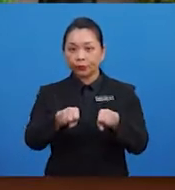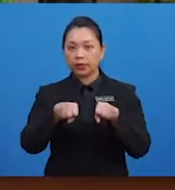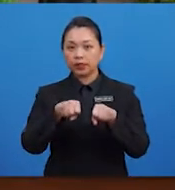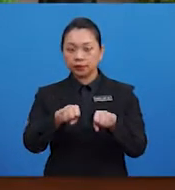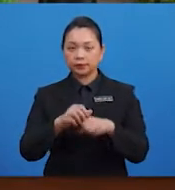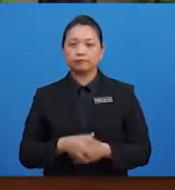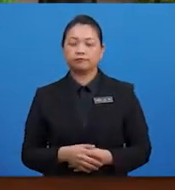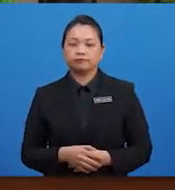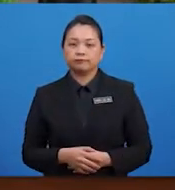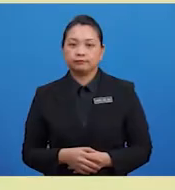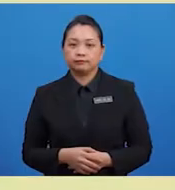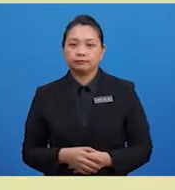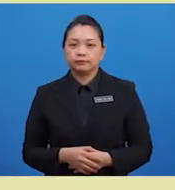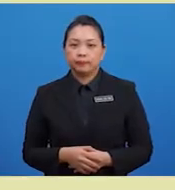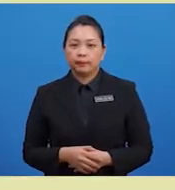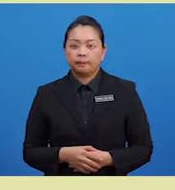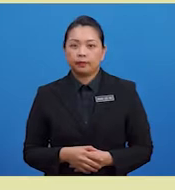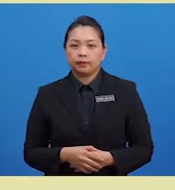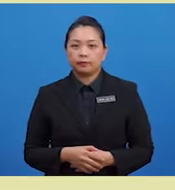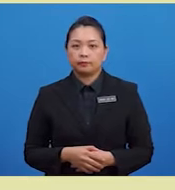dan hatcher.